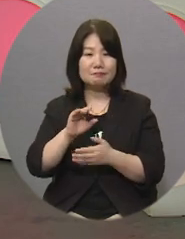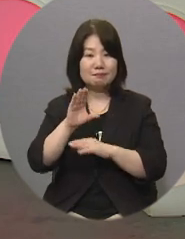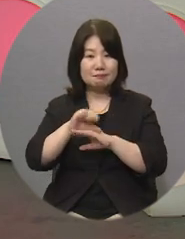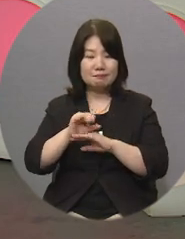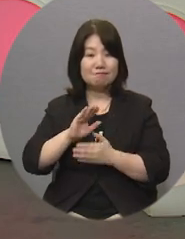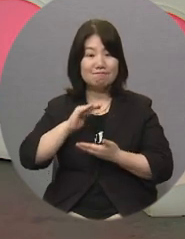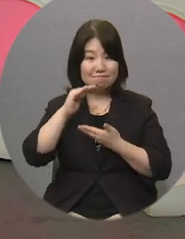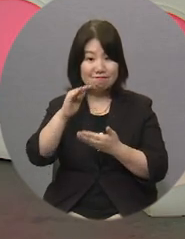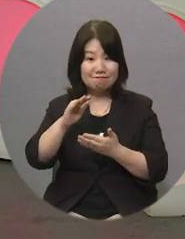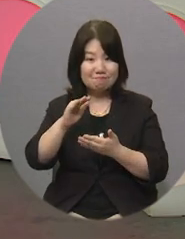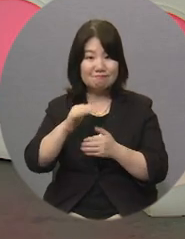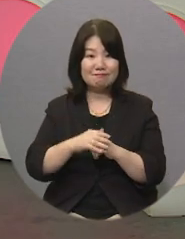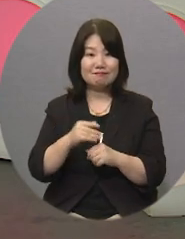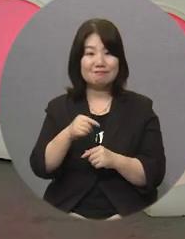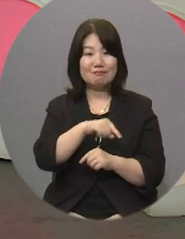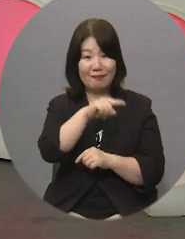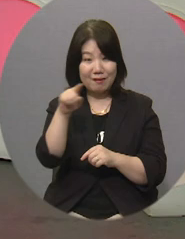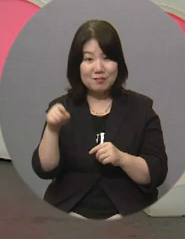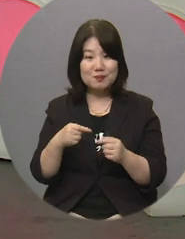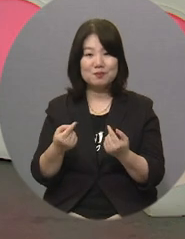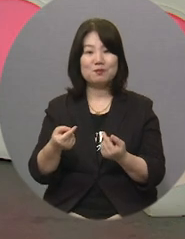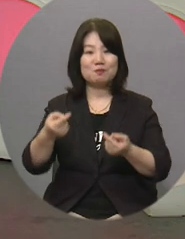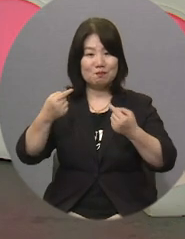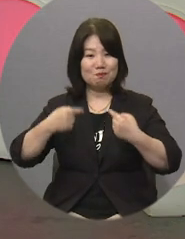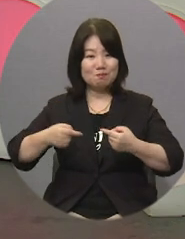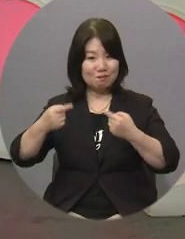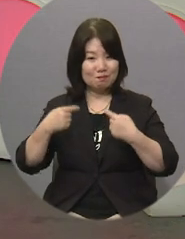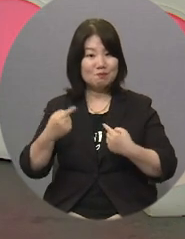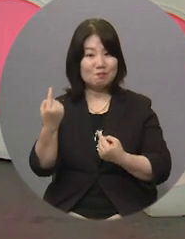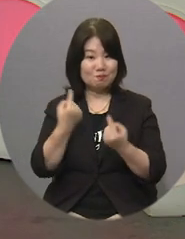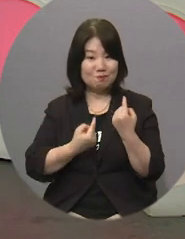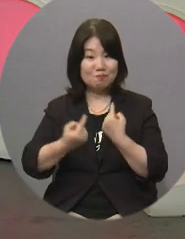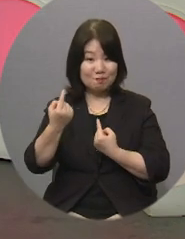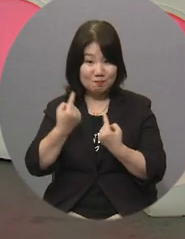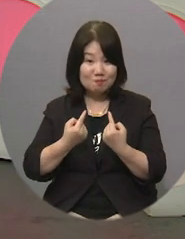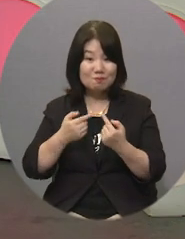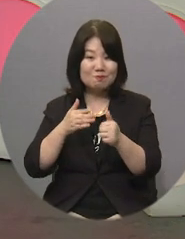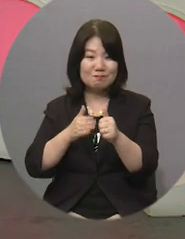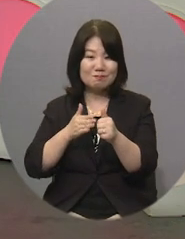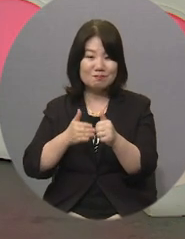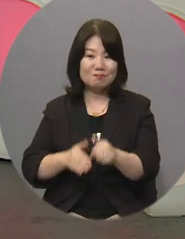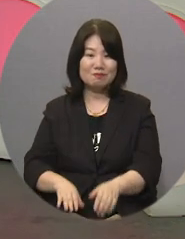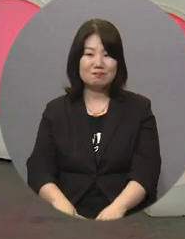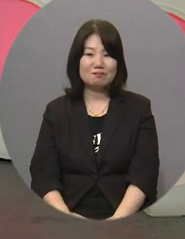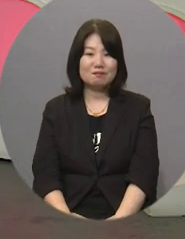방송을 보내드리니까요. 많은 분들 감동 사연도 저희 복지TV로 보내주시기 바랍니다. 네.